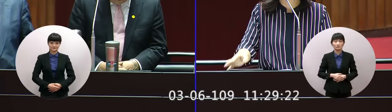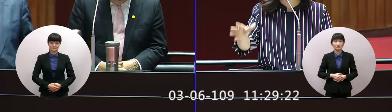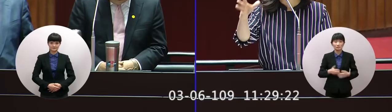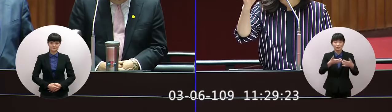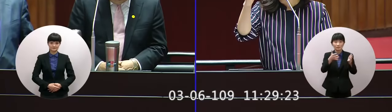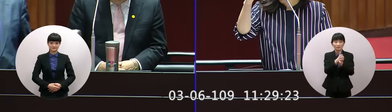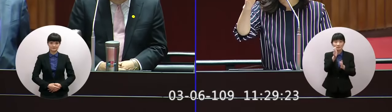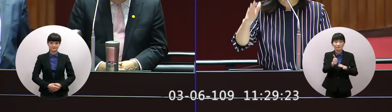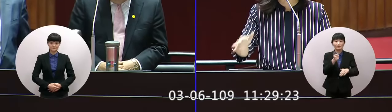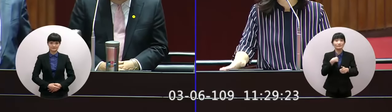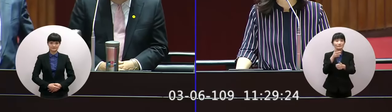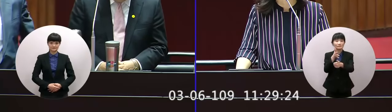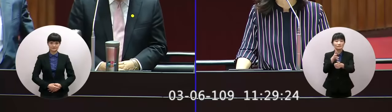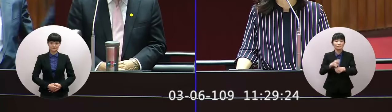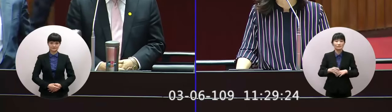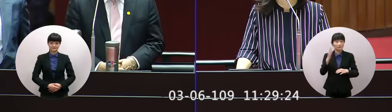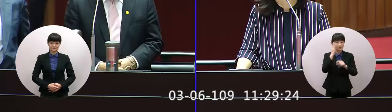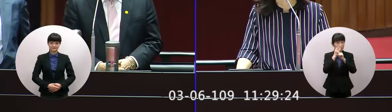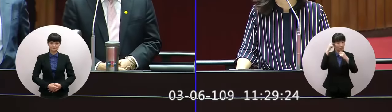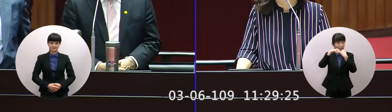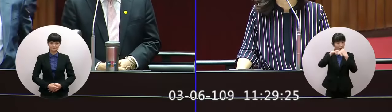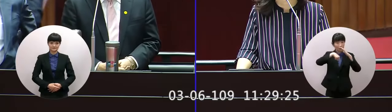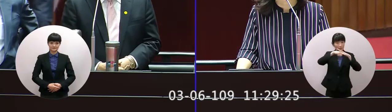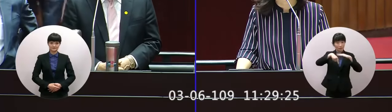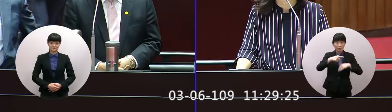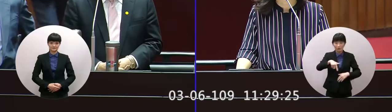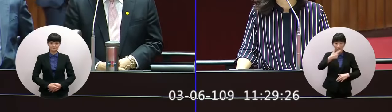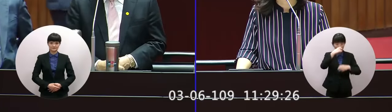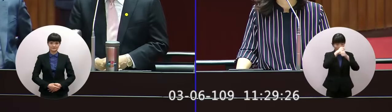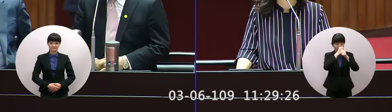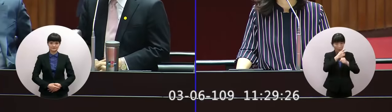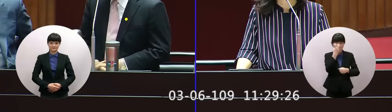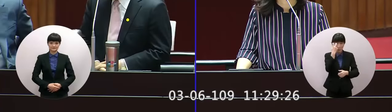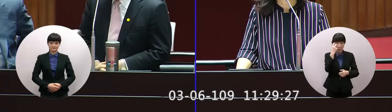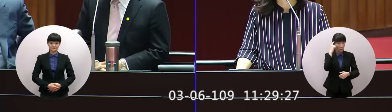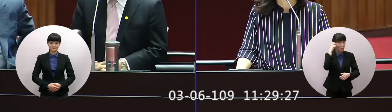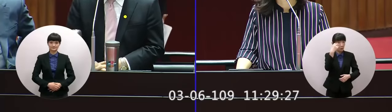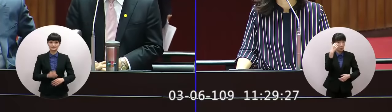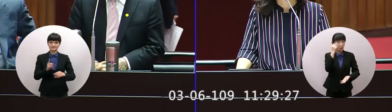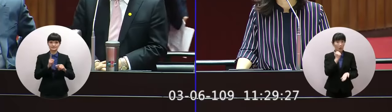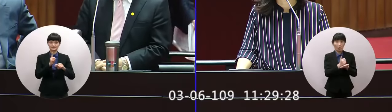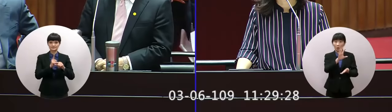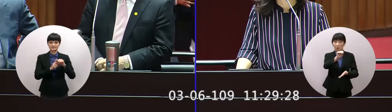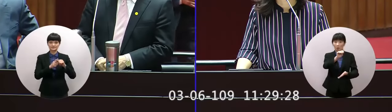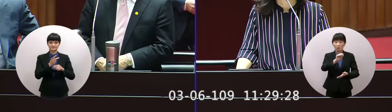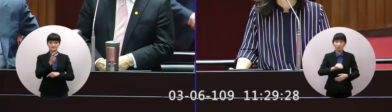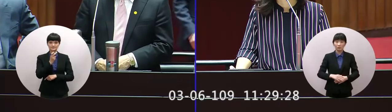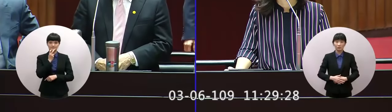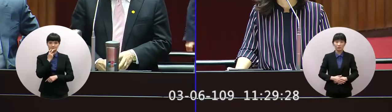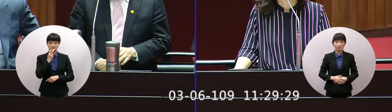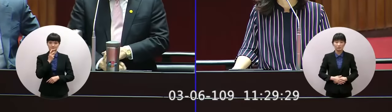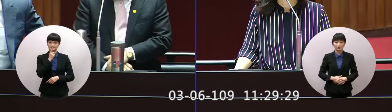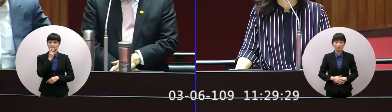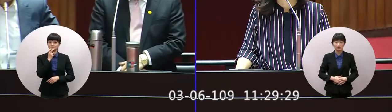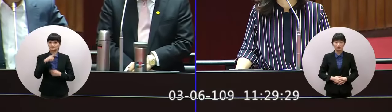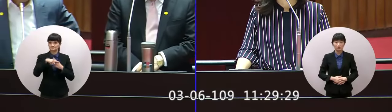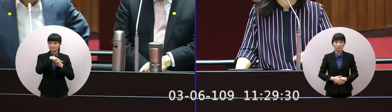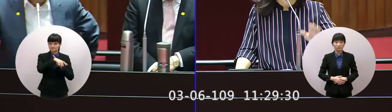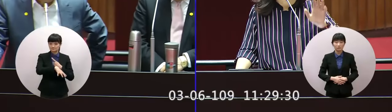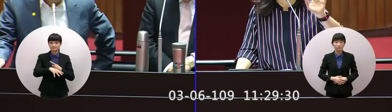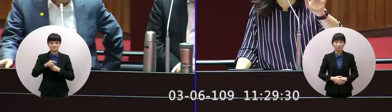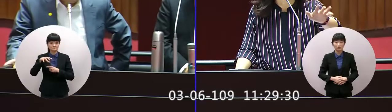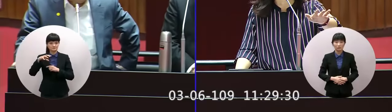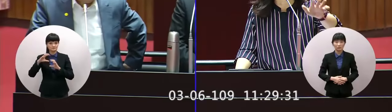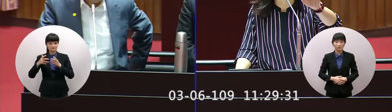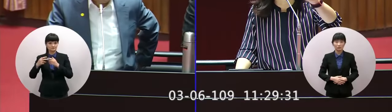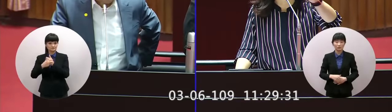请上台。中研院是不是快筛已经有成果了？ 中研院跟国卫院都有相关的一些发展，